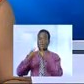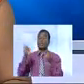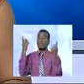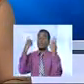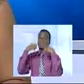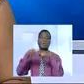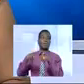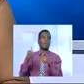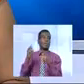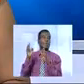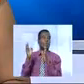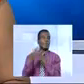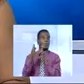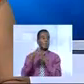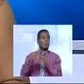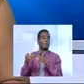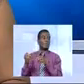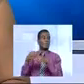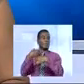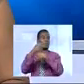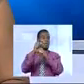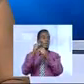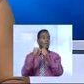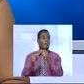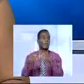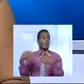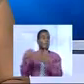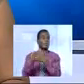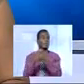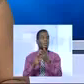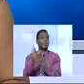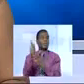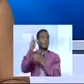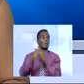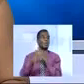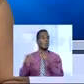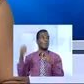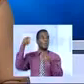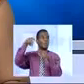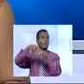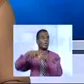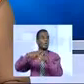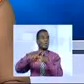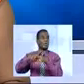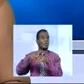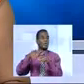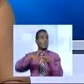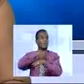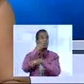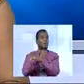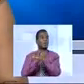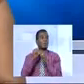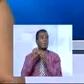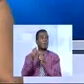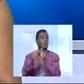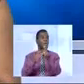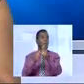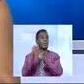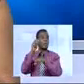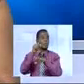d'un atelier de mettre en place un nouveau plan impliquant les autorités